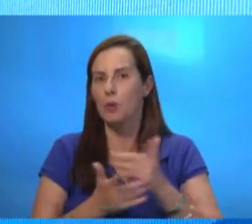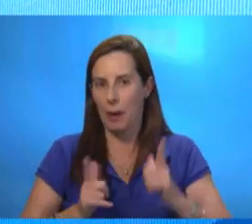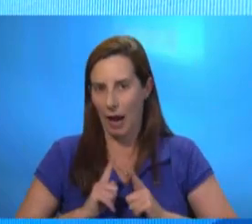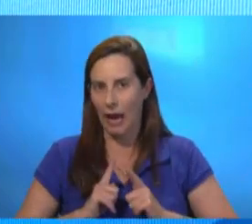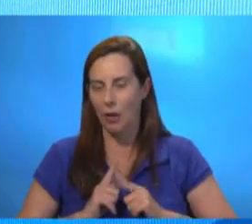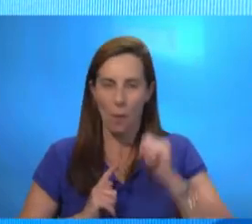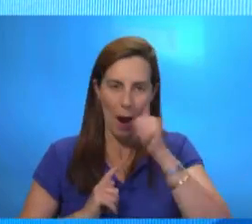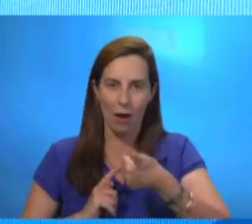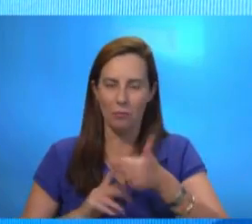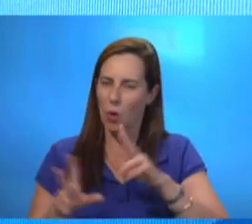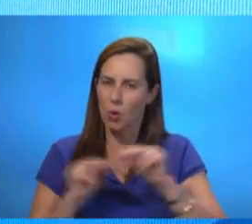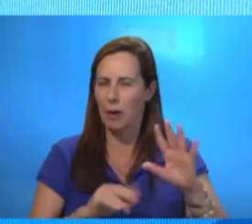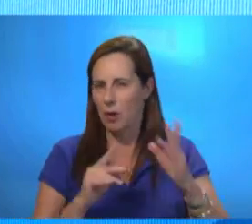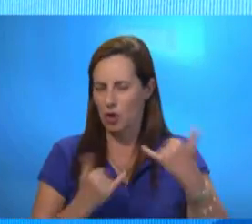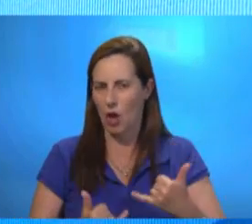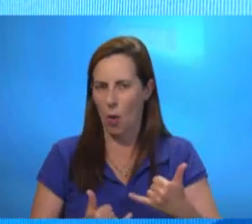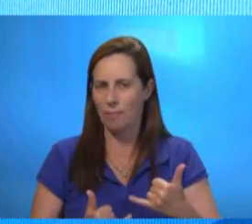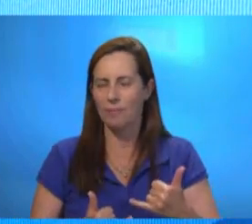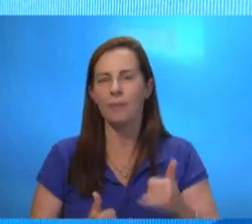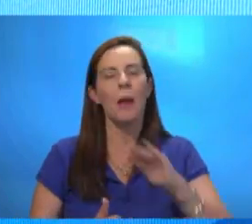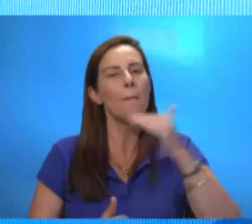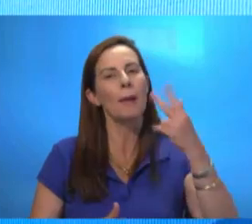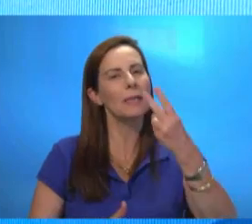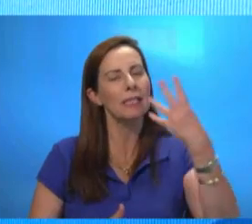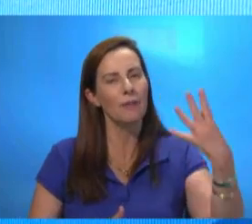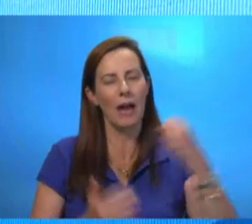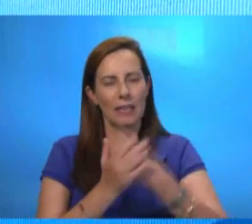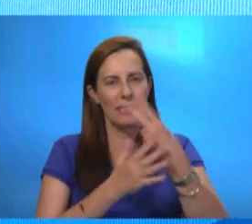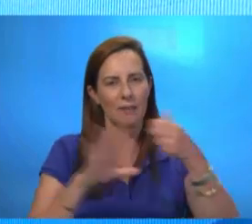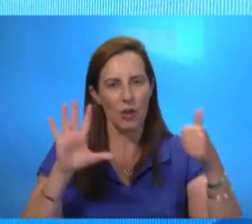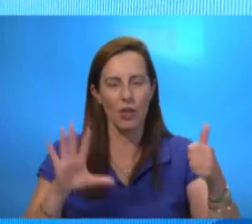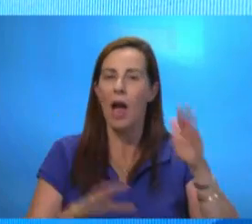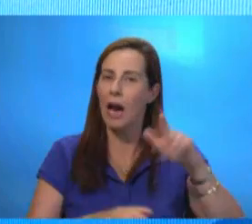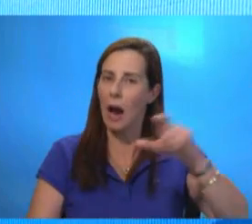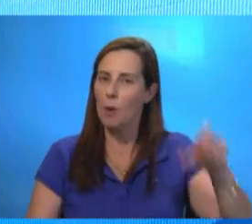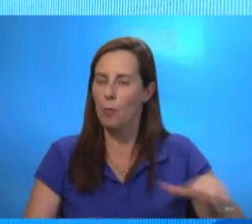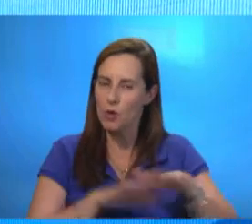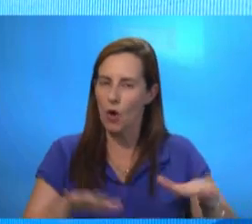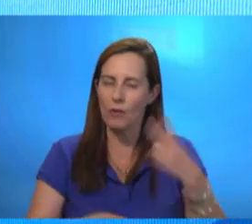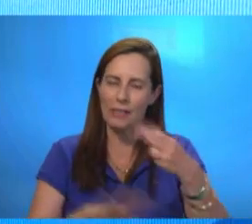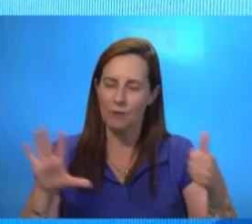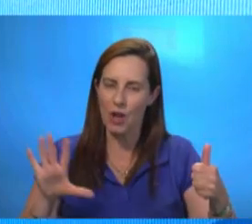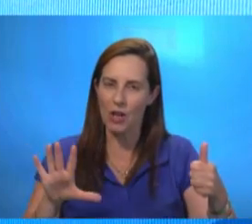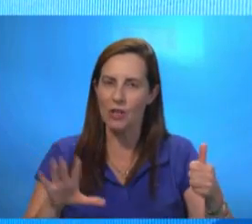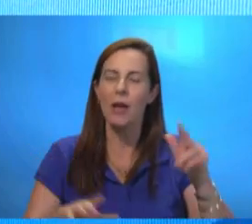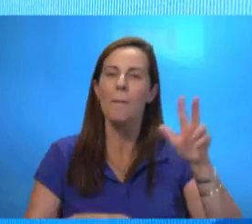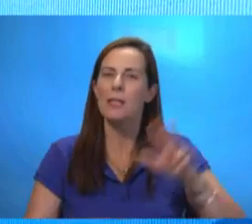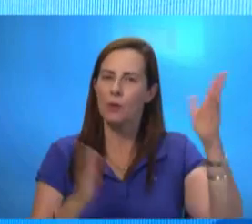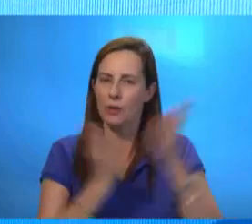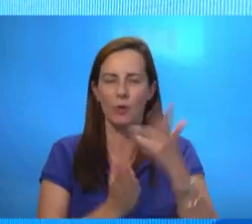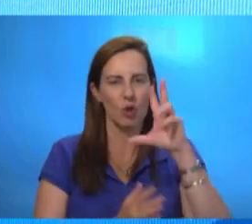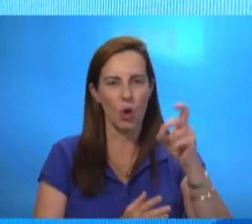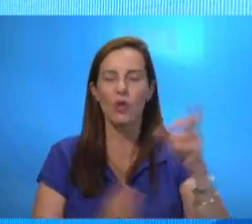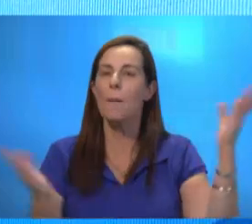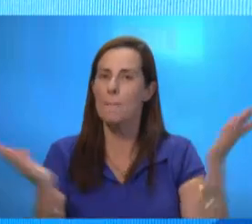מחר, מאוד דומה למה שהיה לנו היום. בערים 24 עד 26 מעלות, גם לאורך מישור חוף 26 מעלות, בצפון הנגב 30,